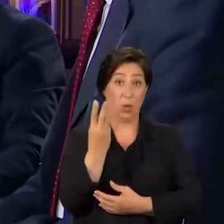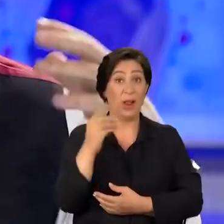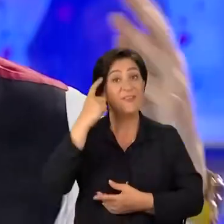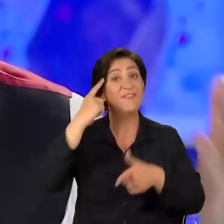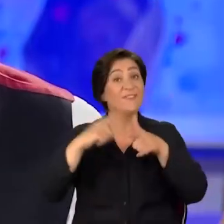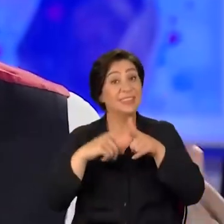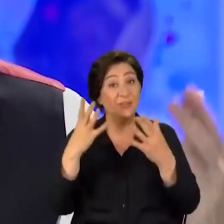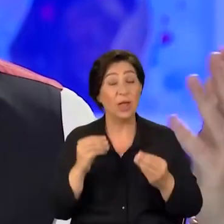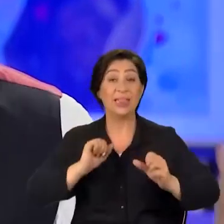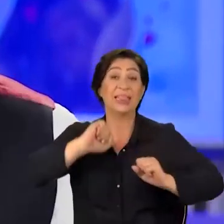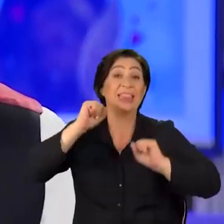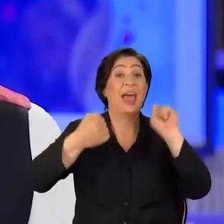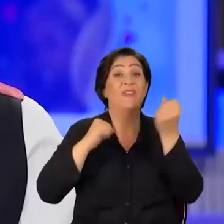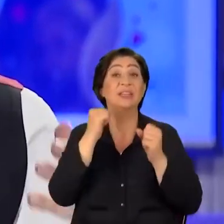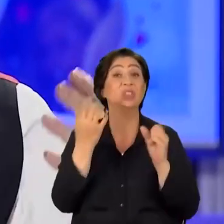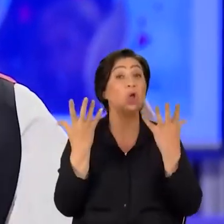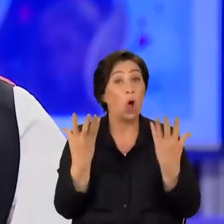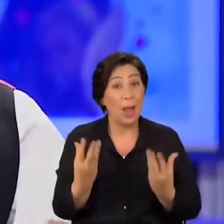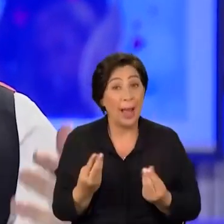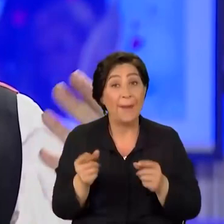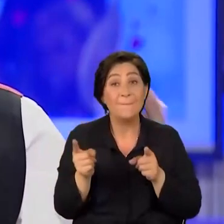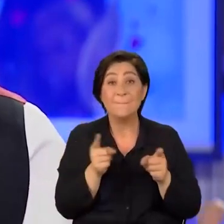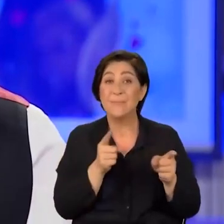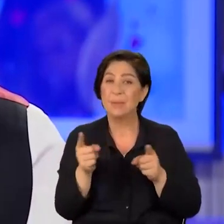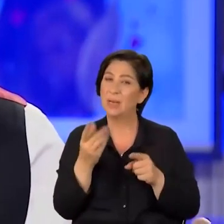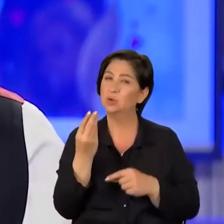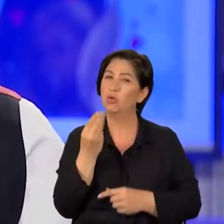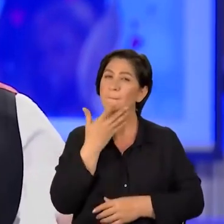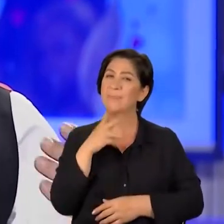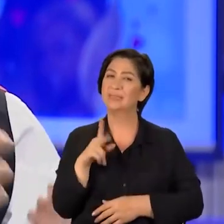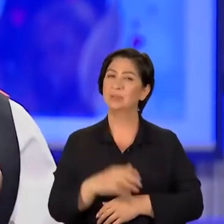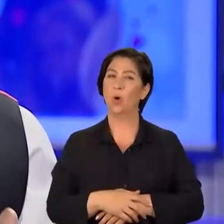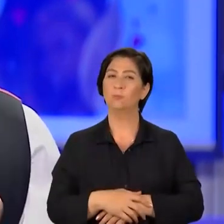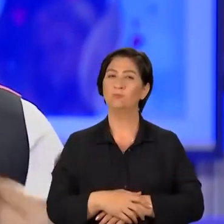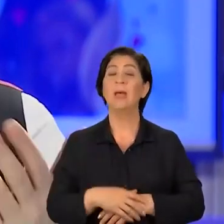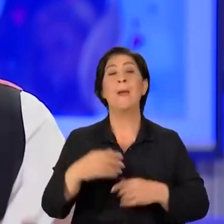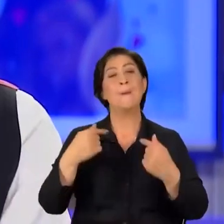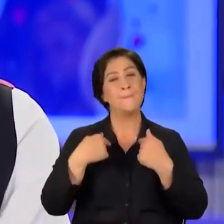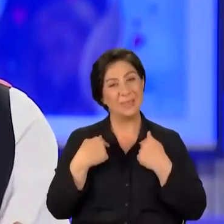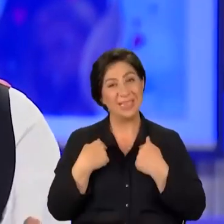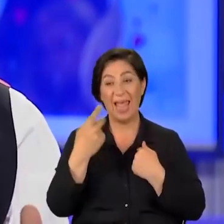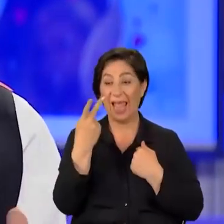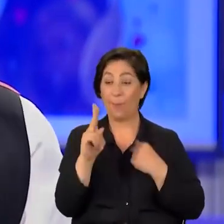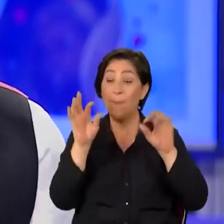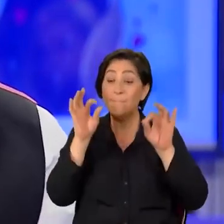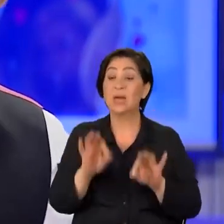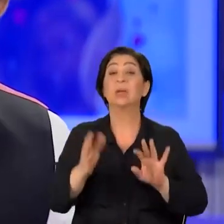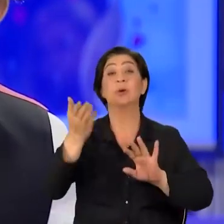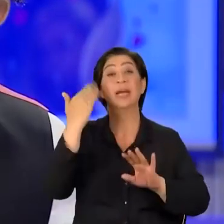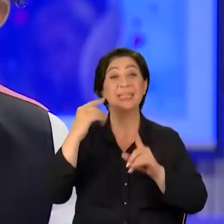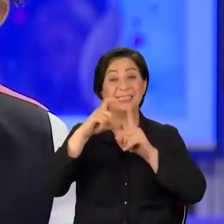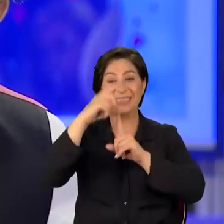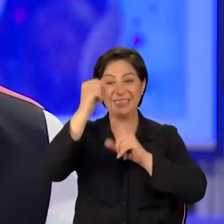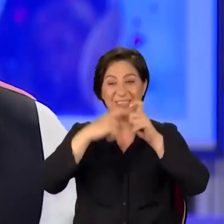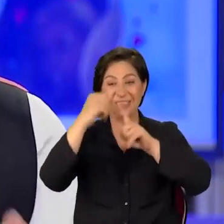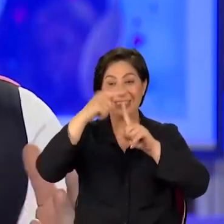felsefe olarak, davranış biçimi olarak birbirine çok benziyor. Biz de 2000'lere başlamadan önce dijital devrimi